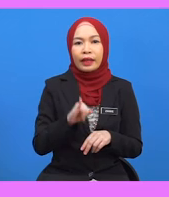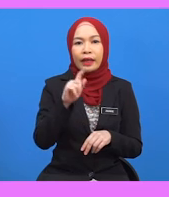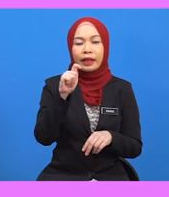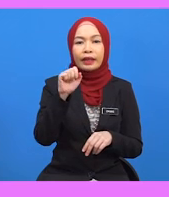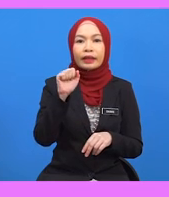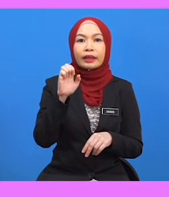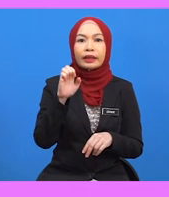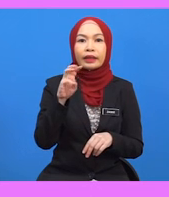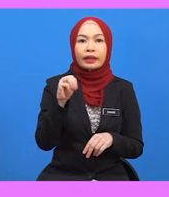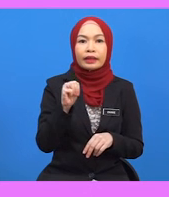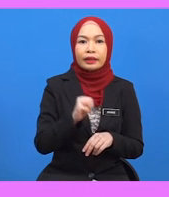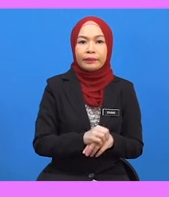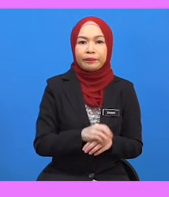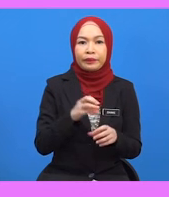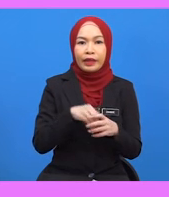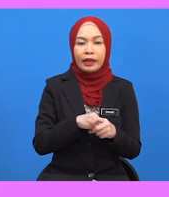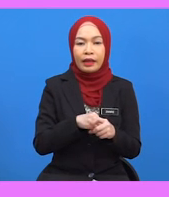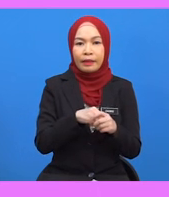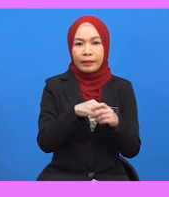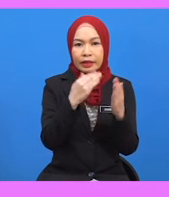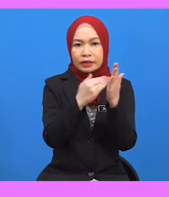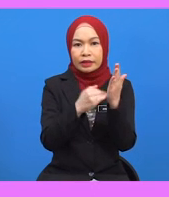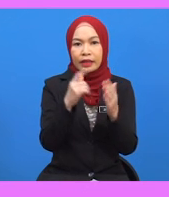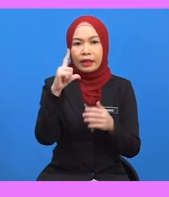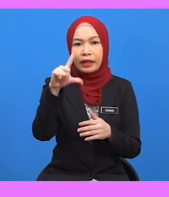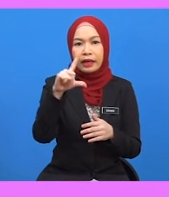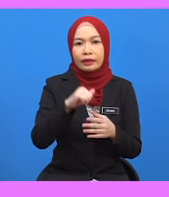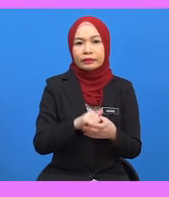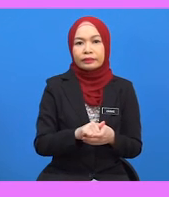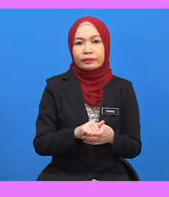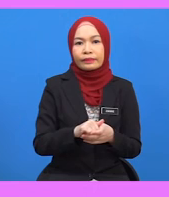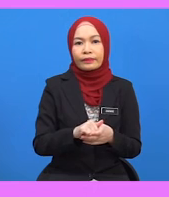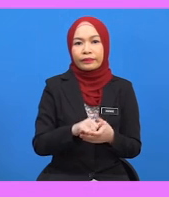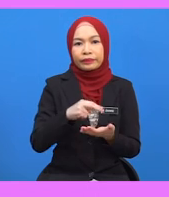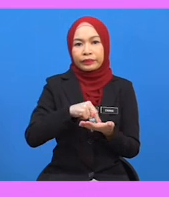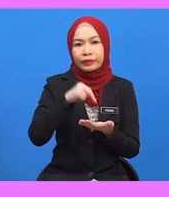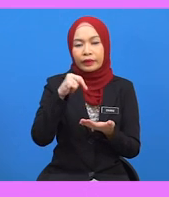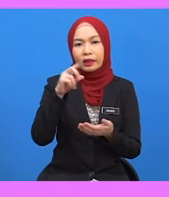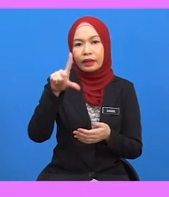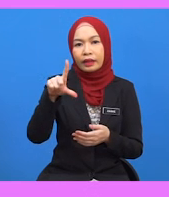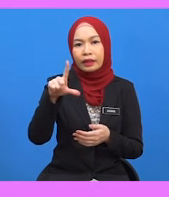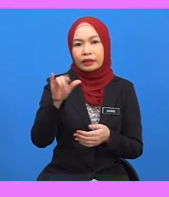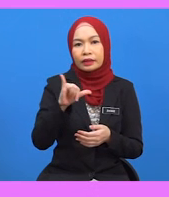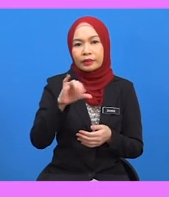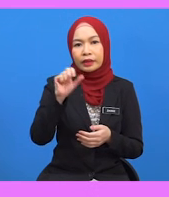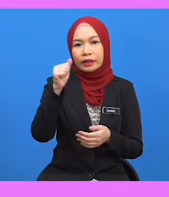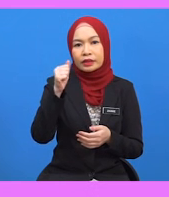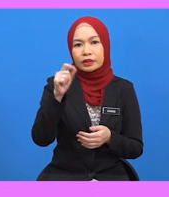Nilai-nilai L sifar sama dengan 10, L1 sama dengan